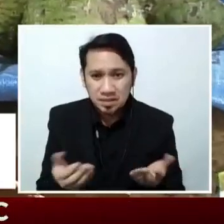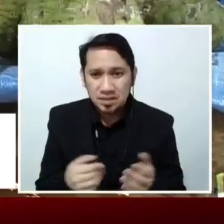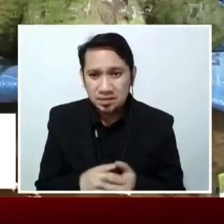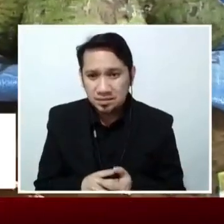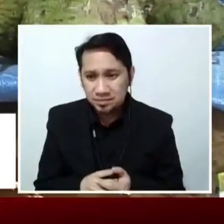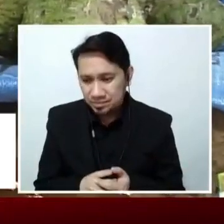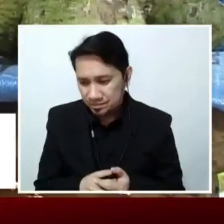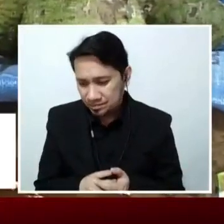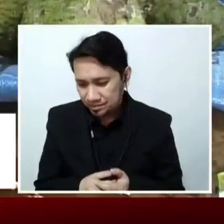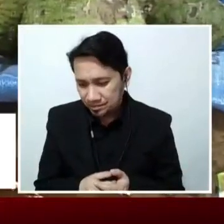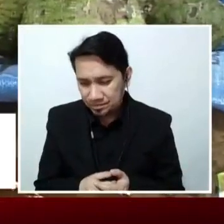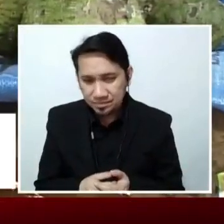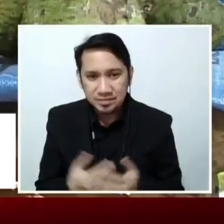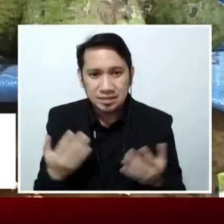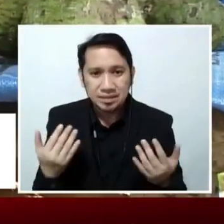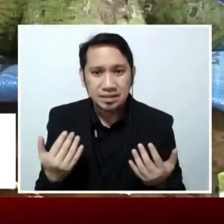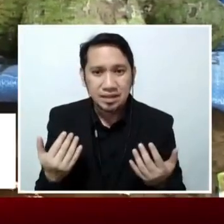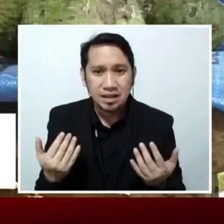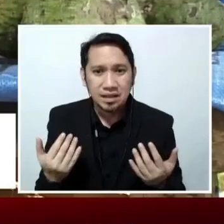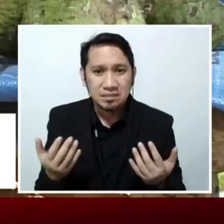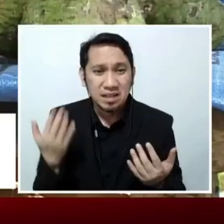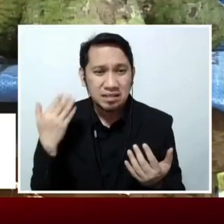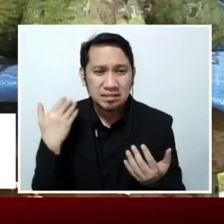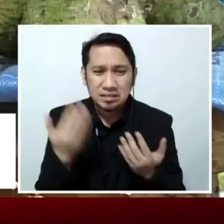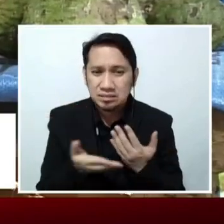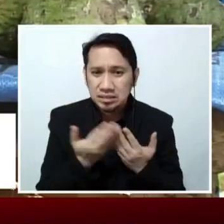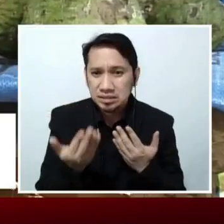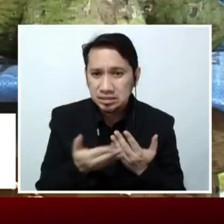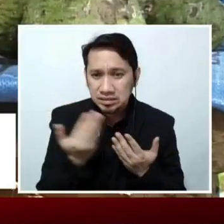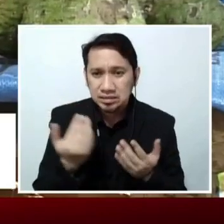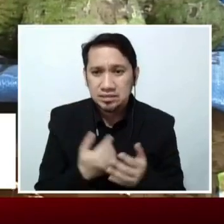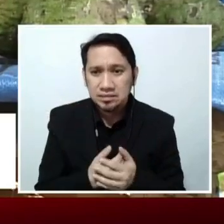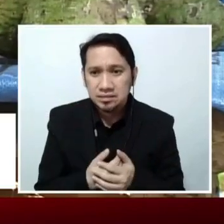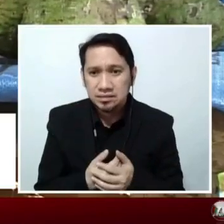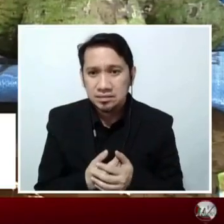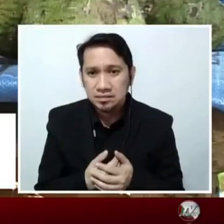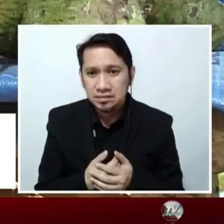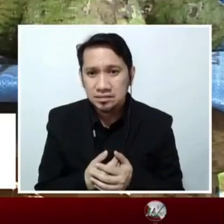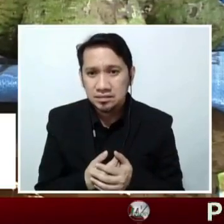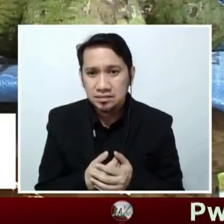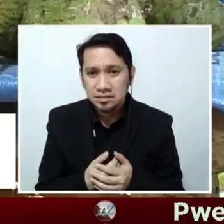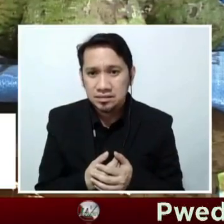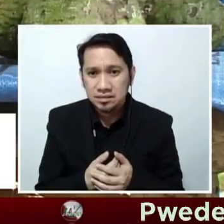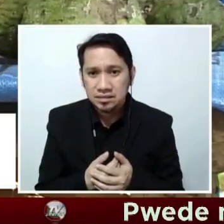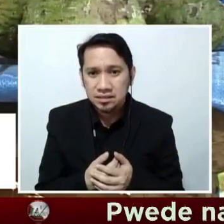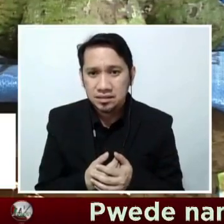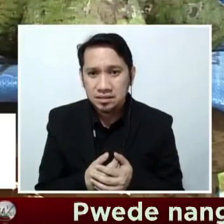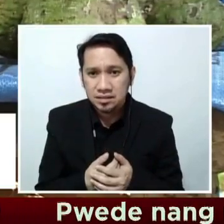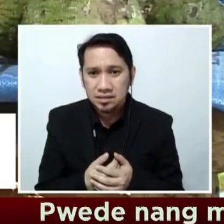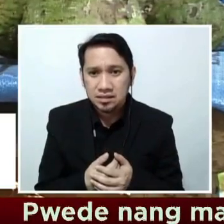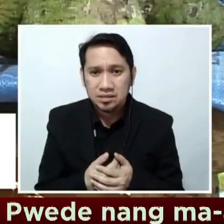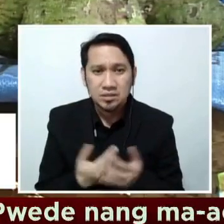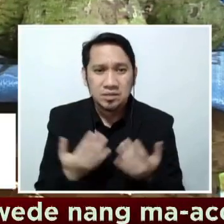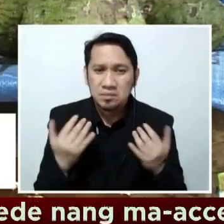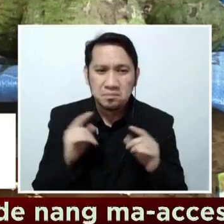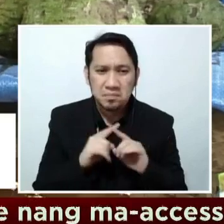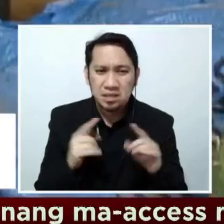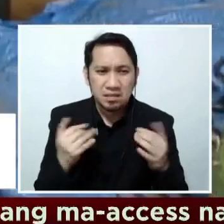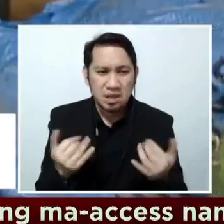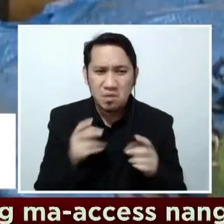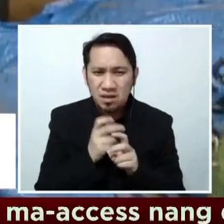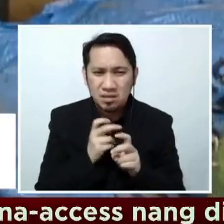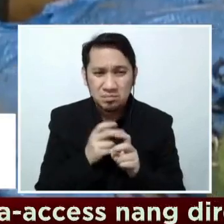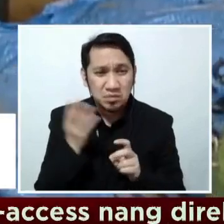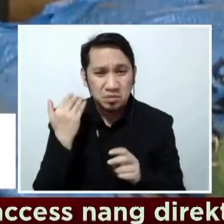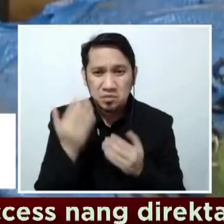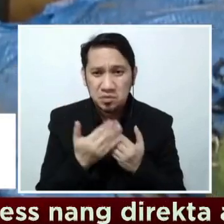dati po kasi nung madali, lalo na po nung masagana po yung ulan, ngayon po bahirapan na.